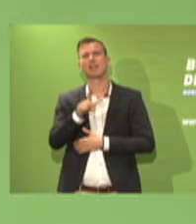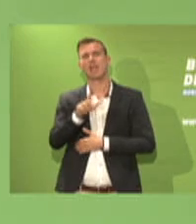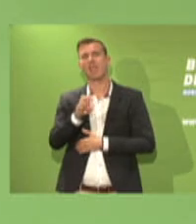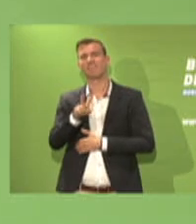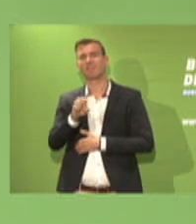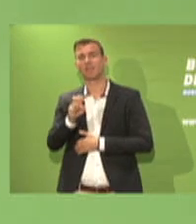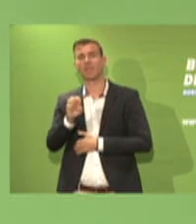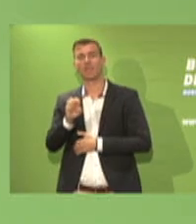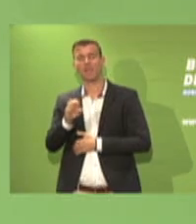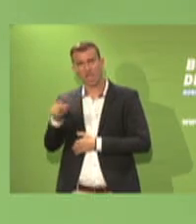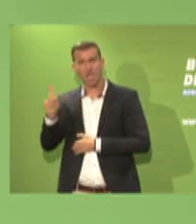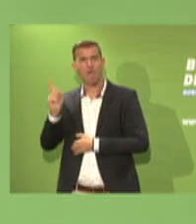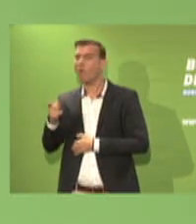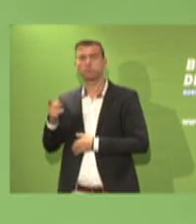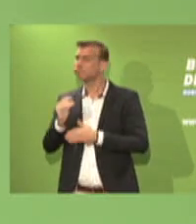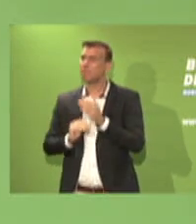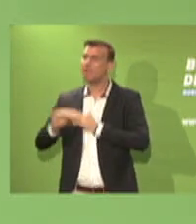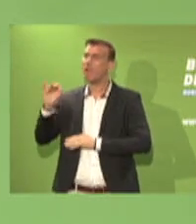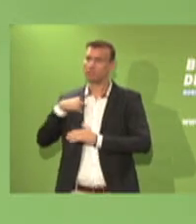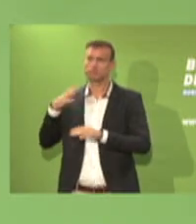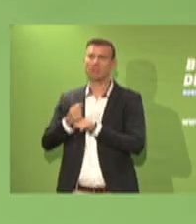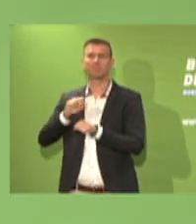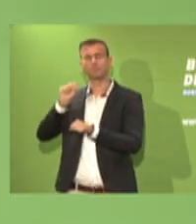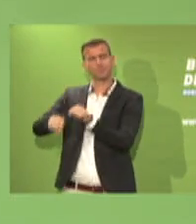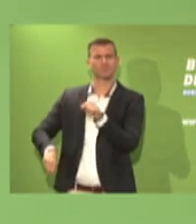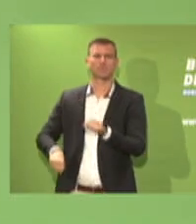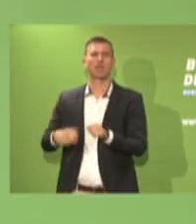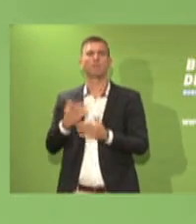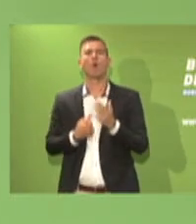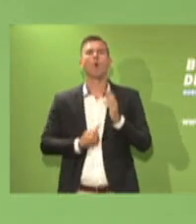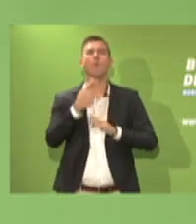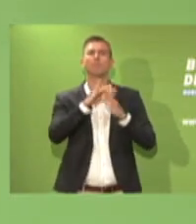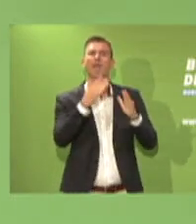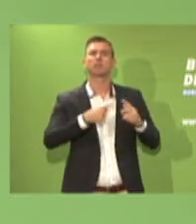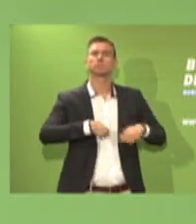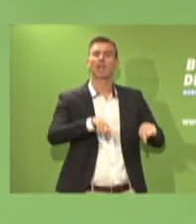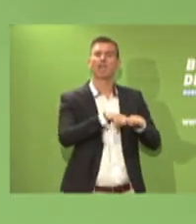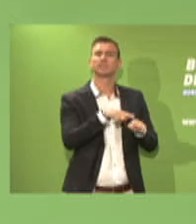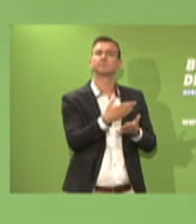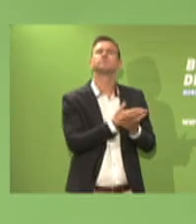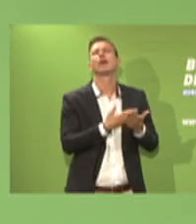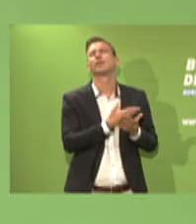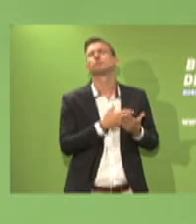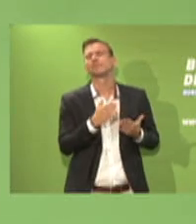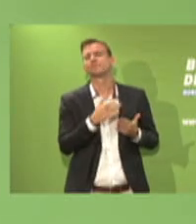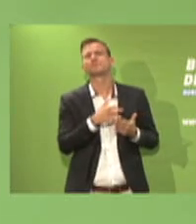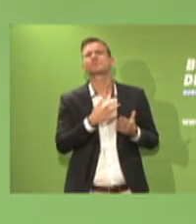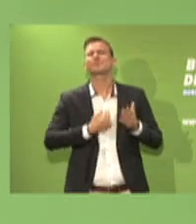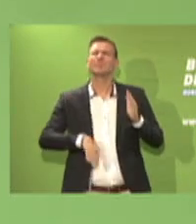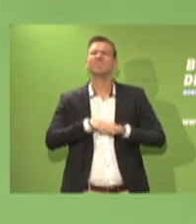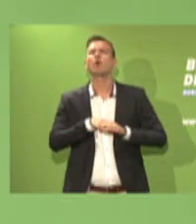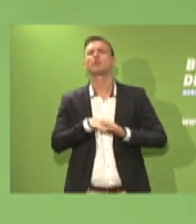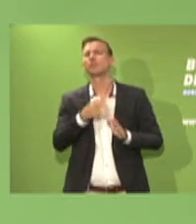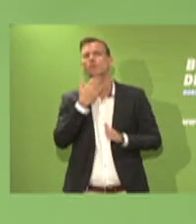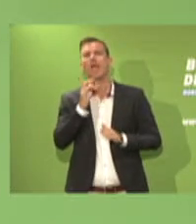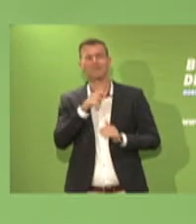diese Mehrheiten gebrochen worden sind. Und zum Beispiel auch, ich sage mal, ich war im Oberbergischen Kreis, da gibt es zum Beispiel, jetzt ist jetzt sozusagen keine Anspruch auf Vollständigkeit,